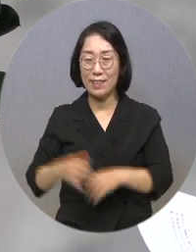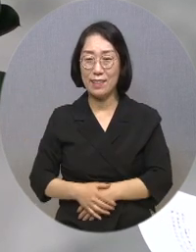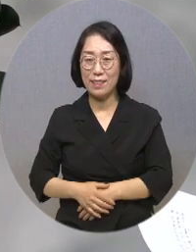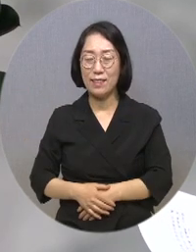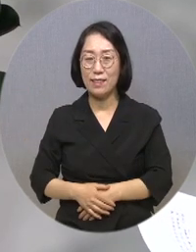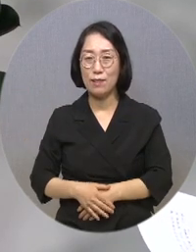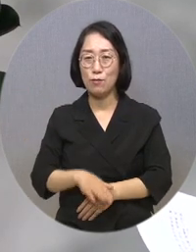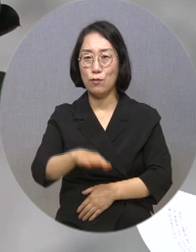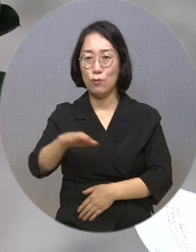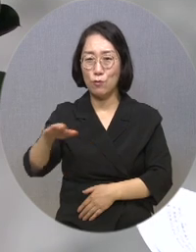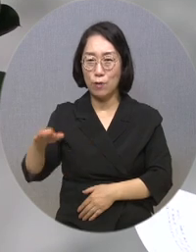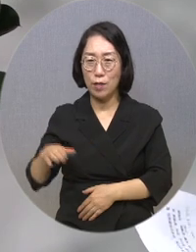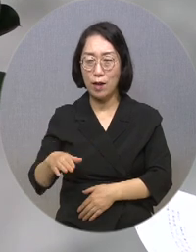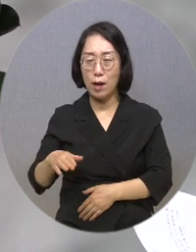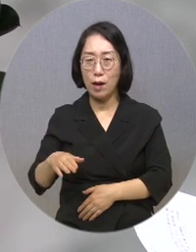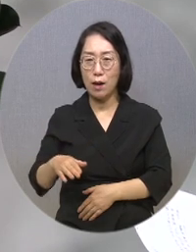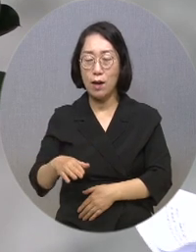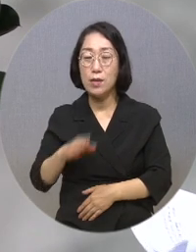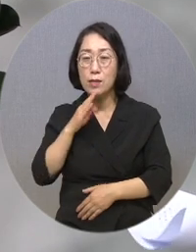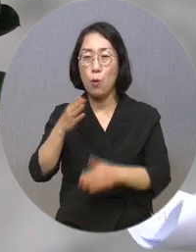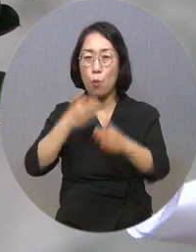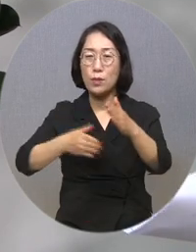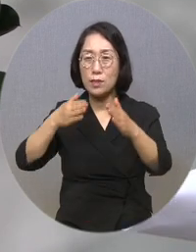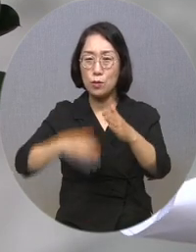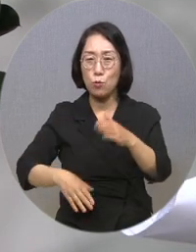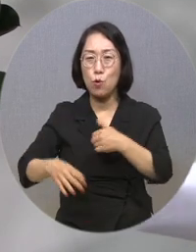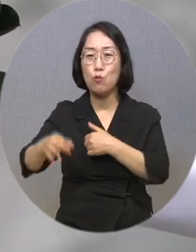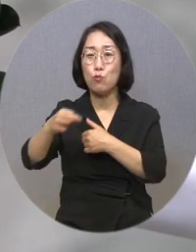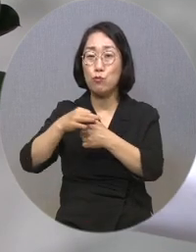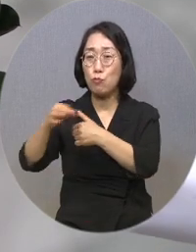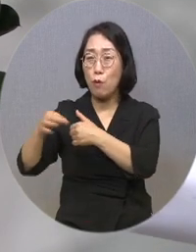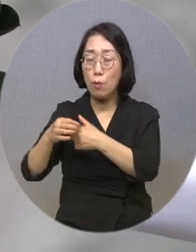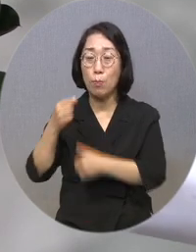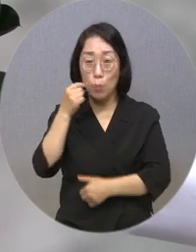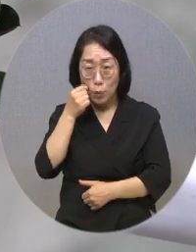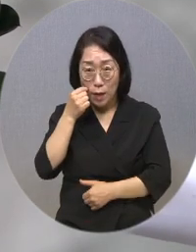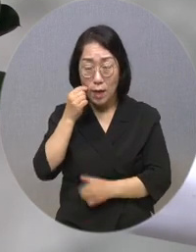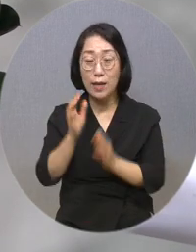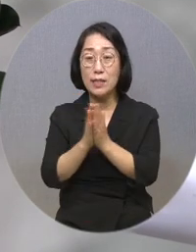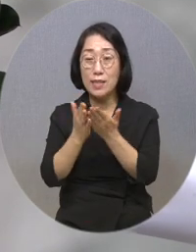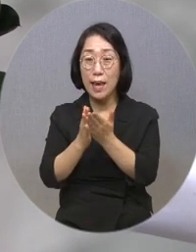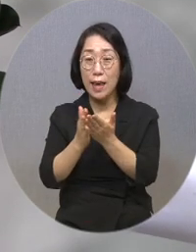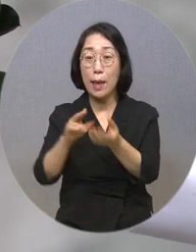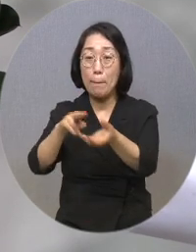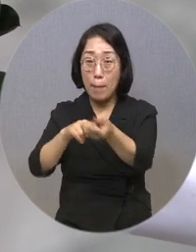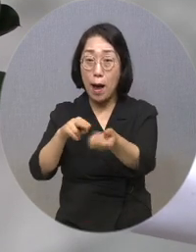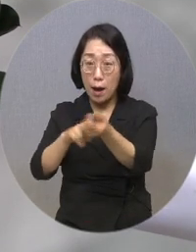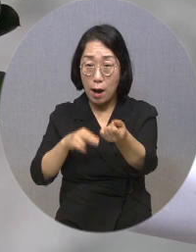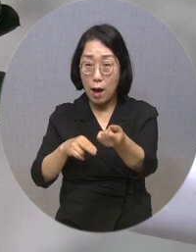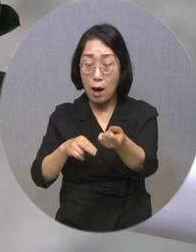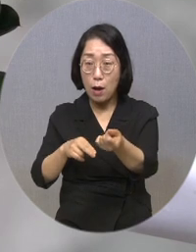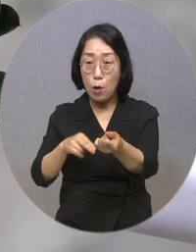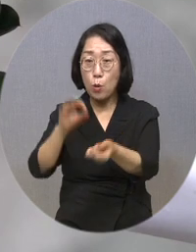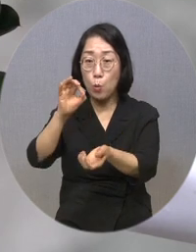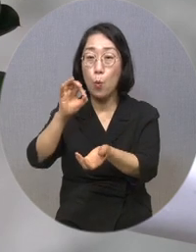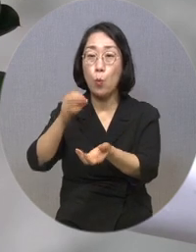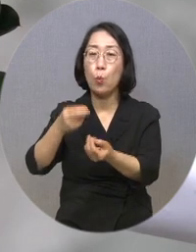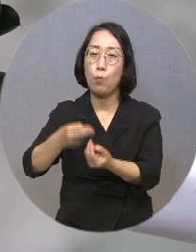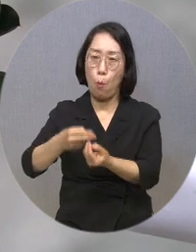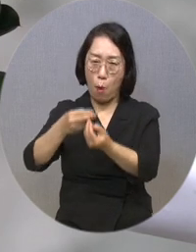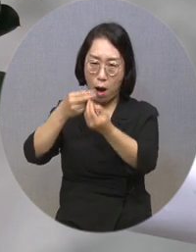저희가 법적으로 후원금을 받지 못하니까 책을 통해서 책값을 통해서 정치작을 마련하고 그걸 통해서 여러